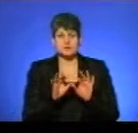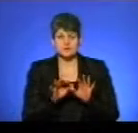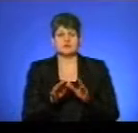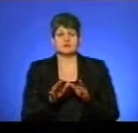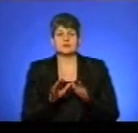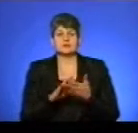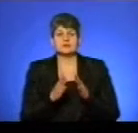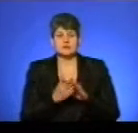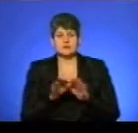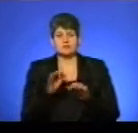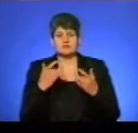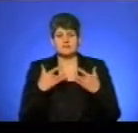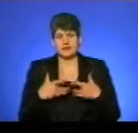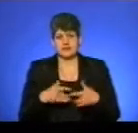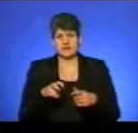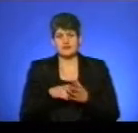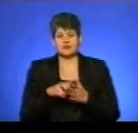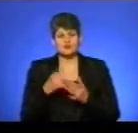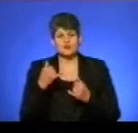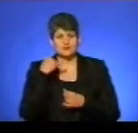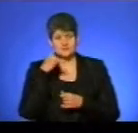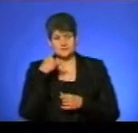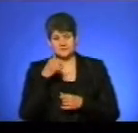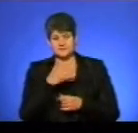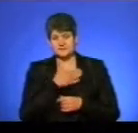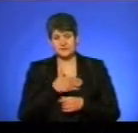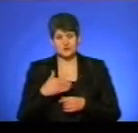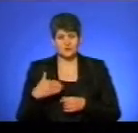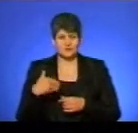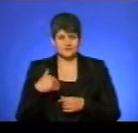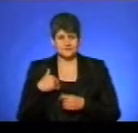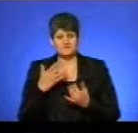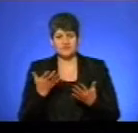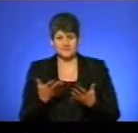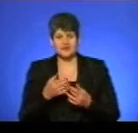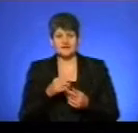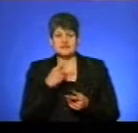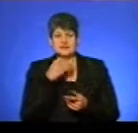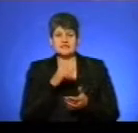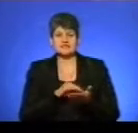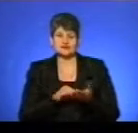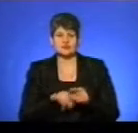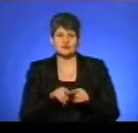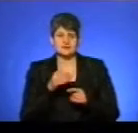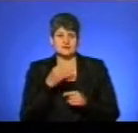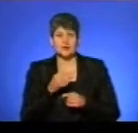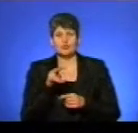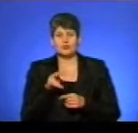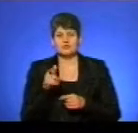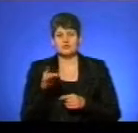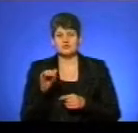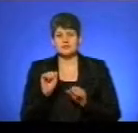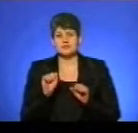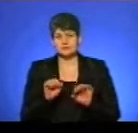зі звільненням листонош, сьогодні не відповідає на дзвінки. Як повідомила її секретар, яка відмовилась називати своє ім'я, Любов Гринчишин зможе